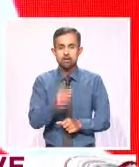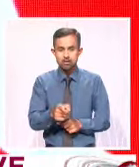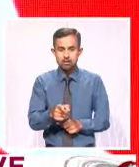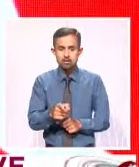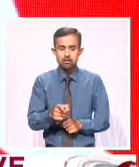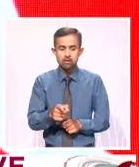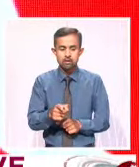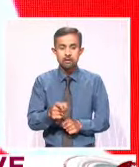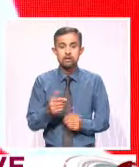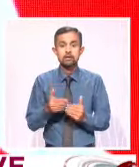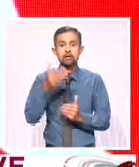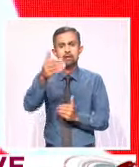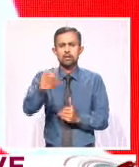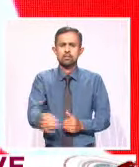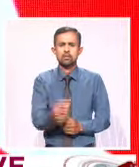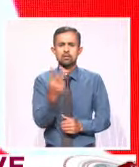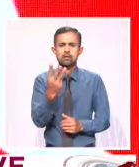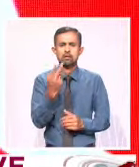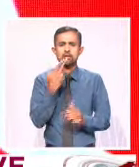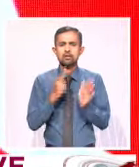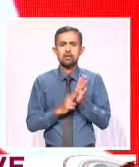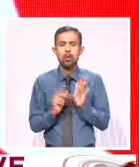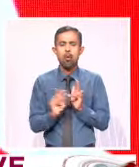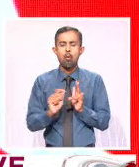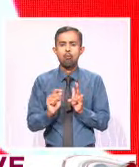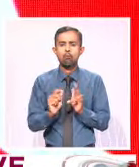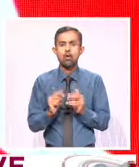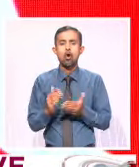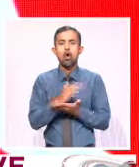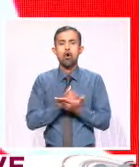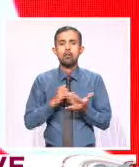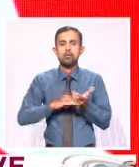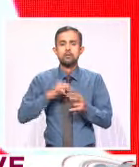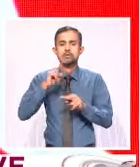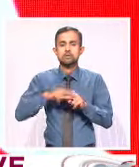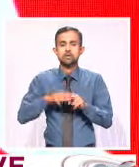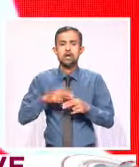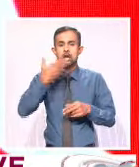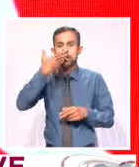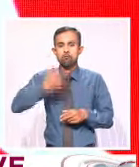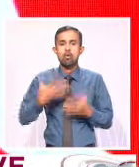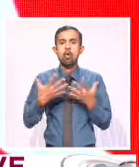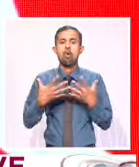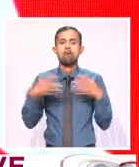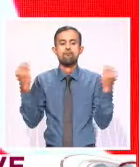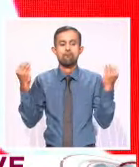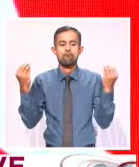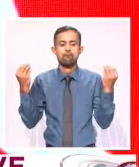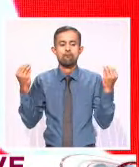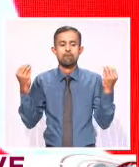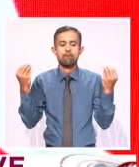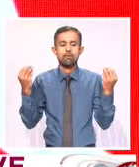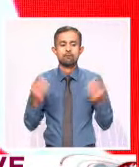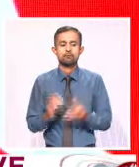ඔහු පවසන්නේ ඉදිරි දින තුනේ තැපැල් දෙපාර්තමේන්තුවේ සමස්ත කාර්ය මණ්ඩලයේ නිවාඩු අවලංගු කර ඇති බවයි.